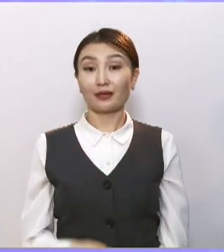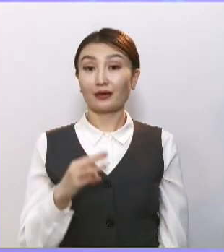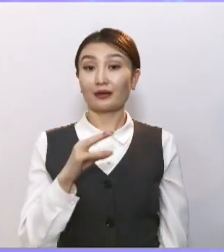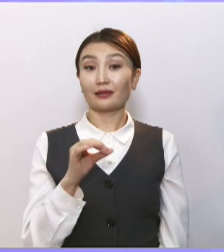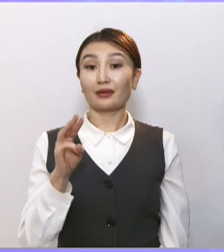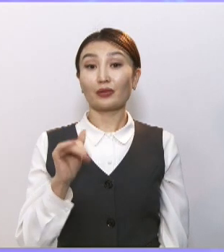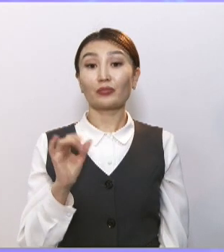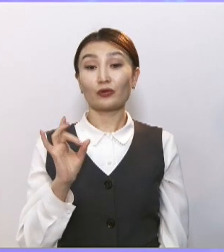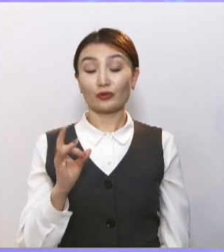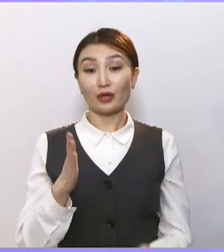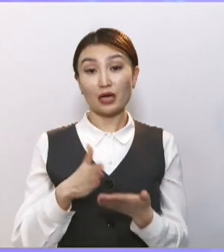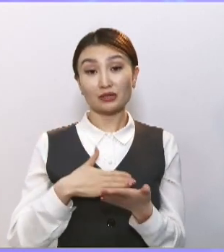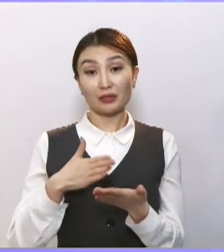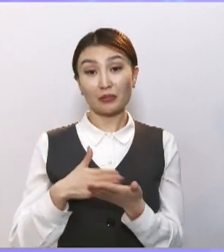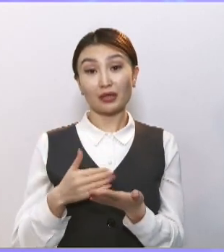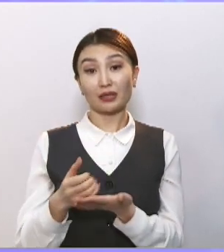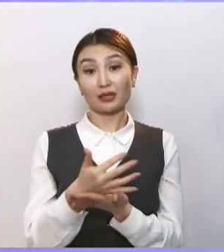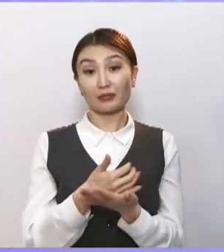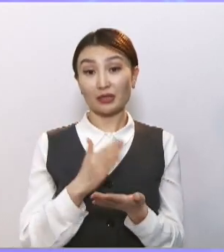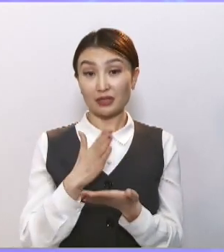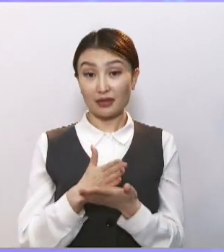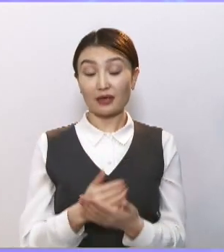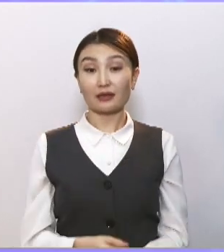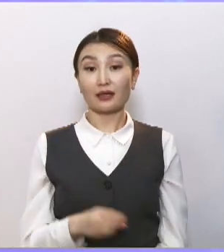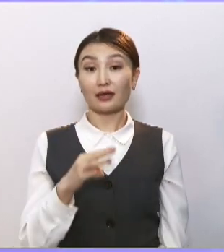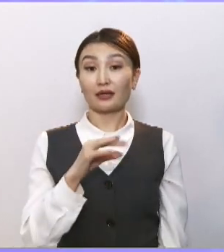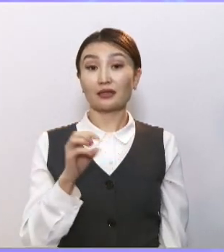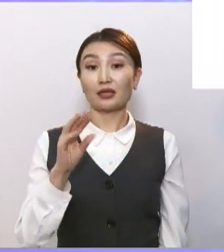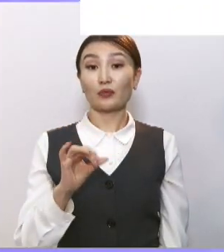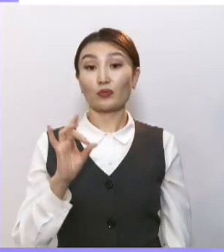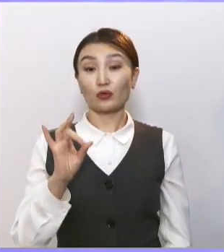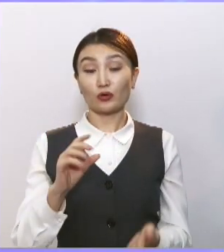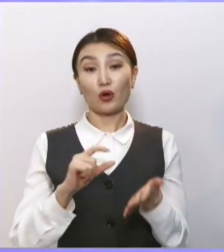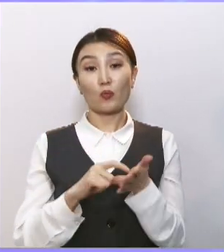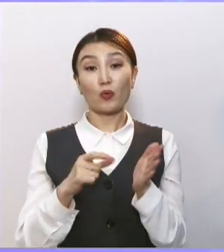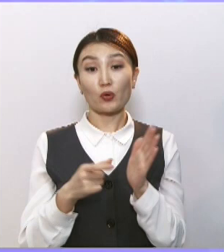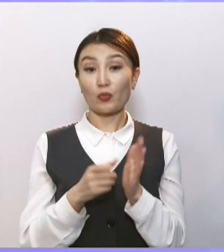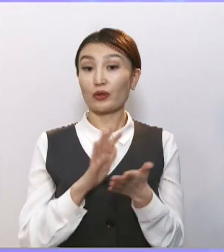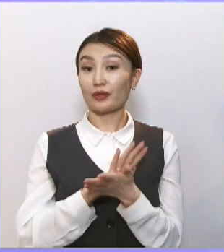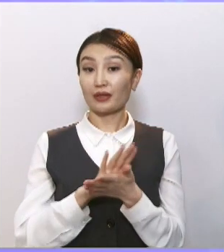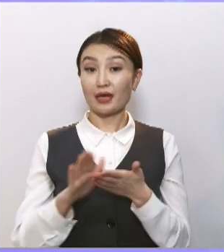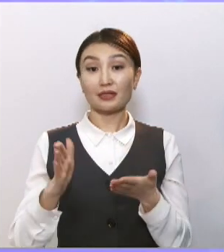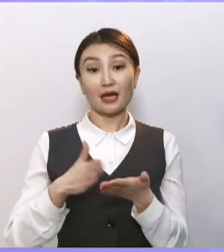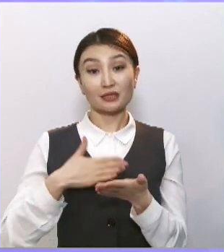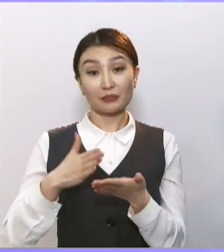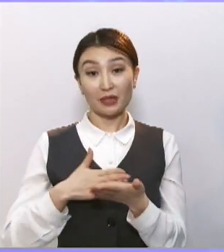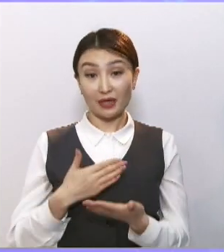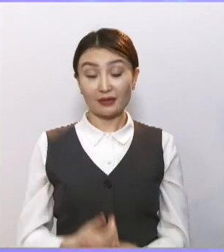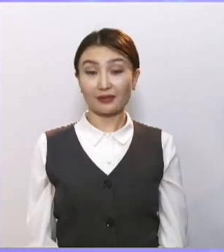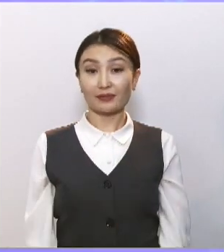Тимур шыпырып жатат. Тимур бөлмөнү таза шыпырат.